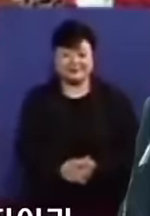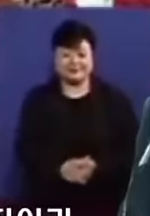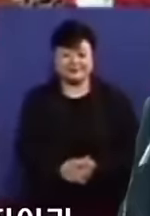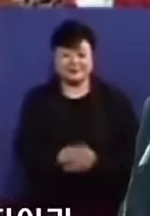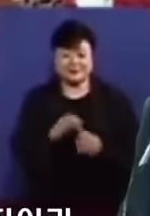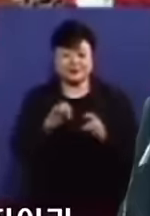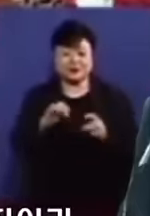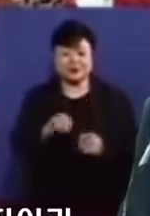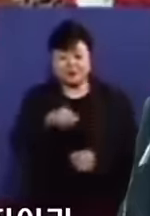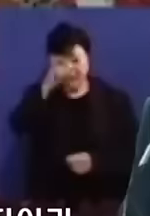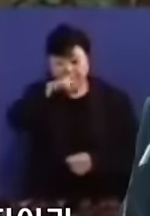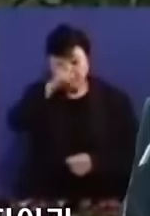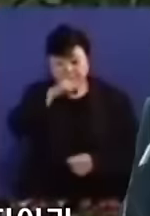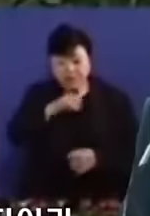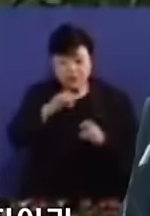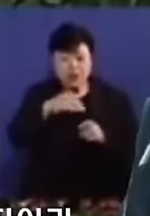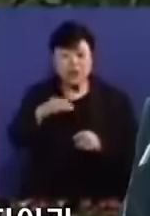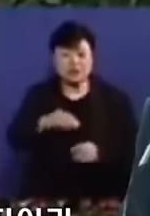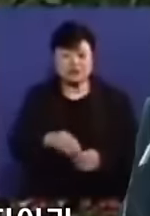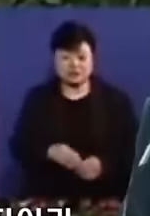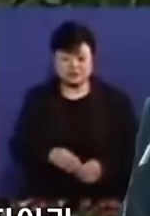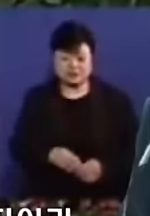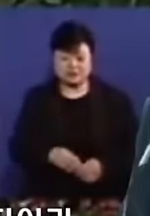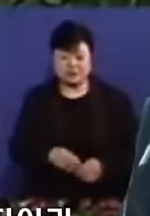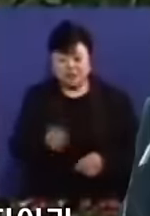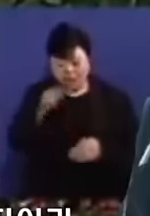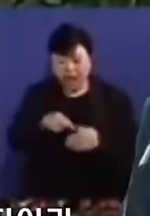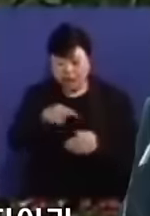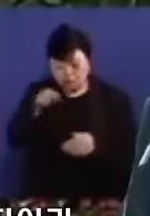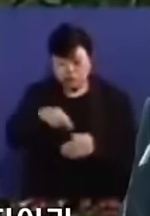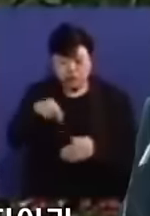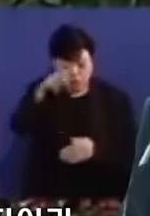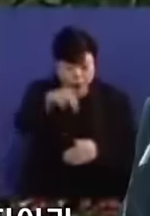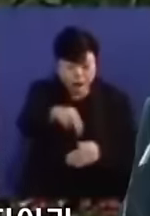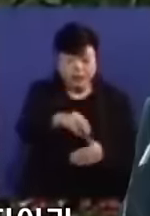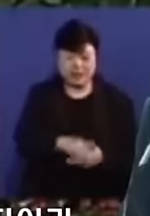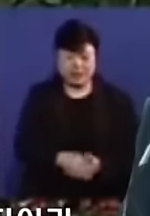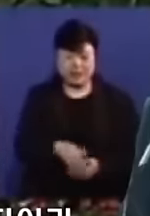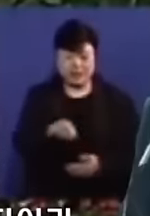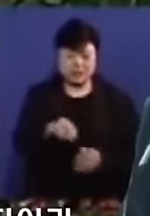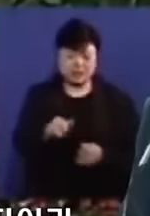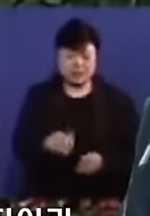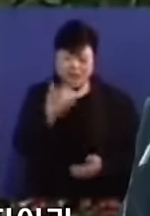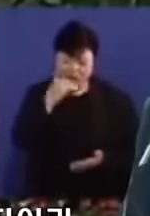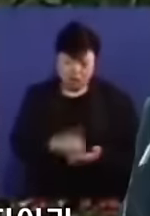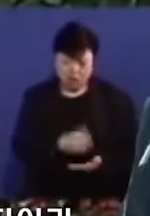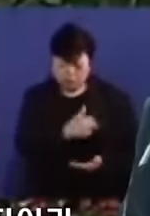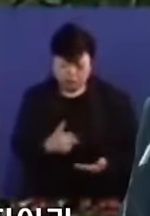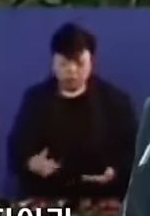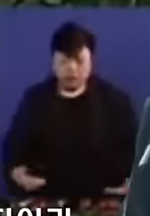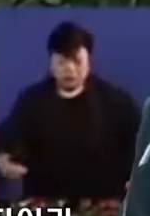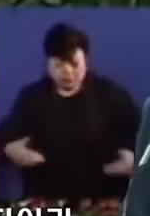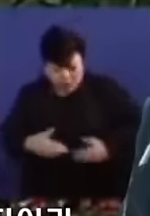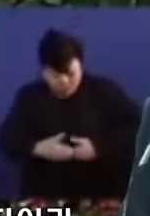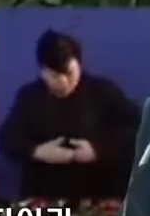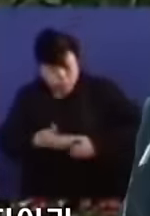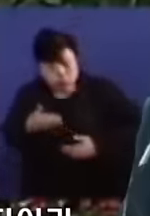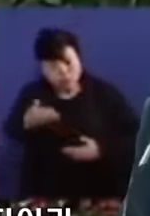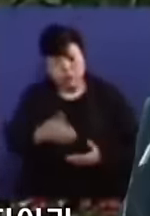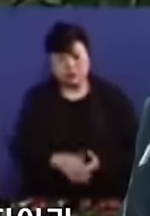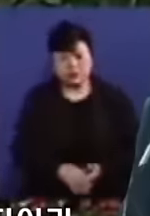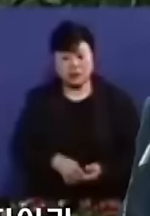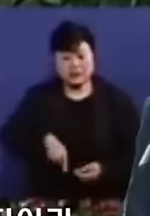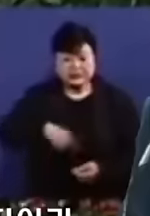선교사 한 분이 아프리카에 선교를 가서 원주민과 함께 강을 건너게 되는데 원주민이 큰 돌을 선교사의 가슴에 안겨주거든.